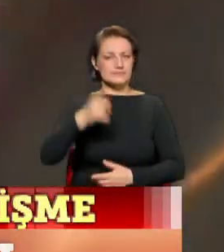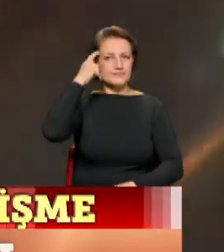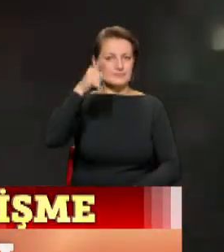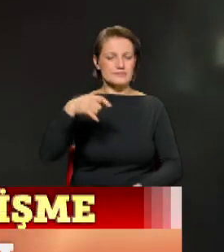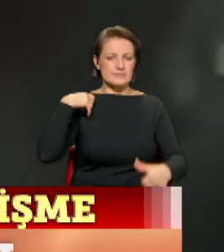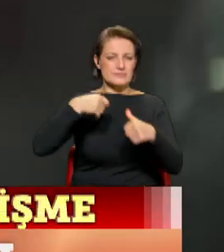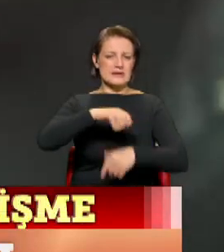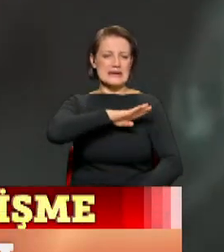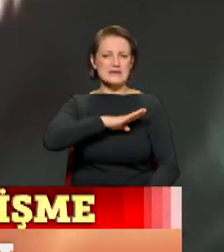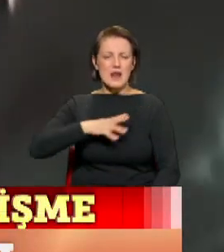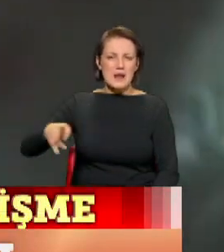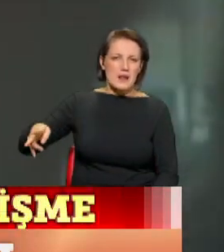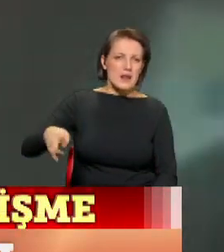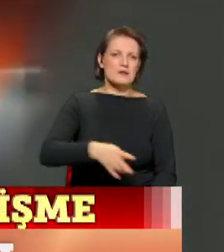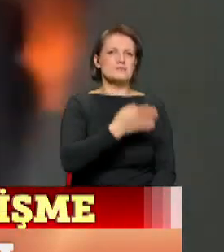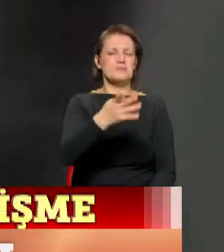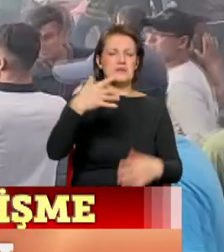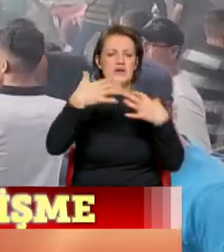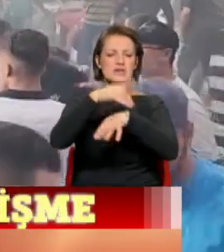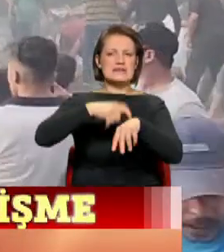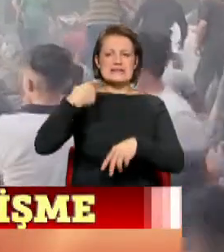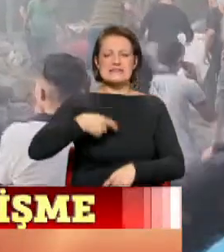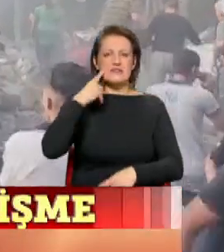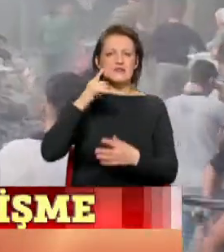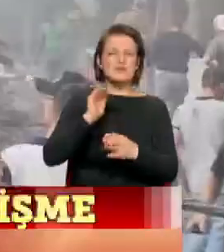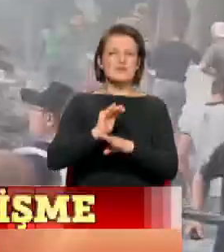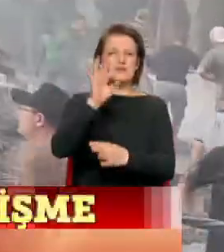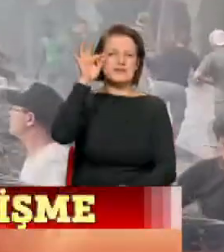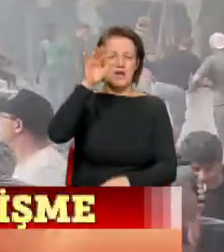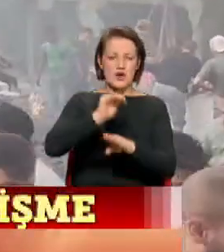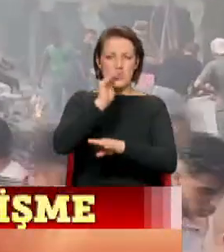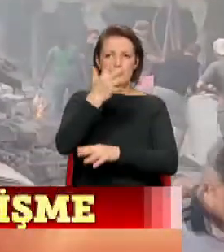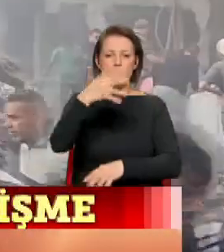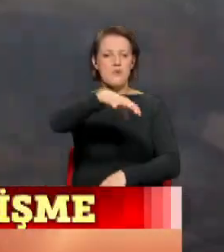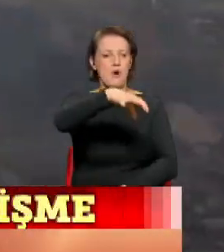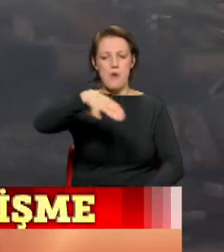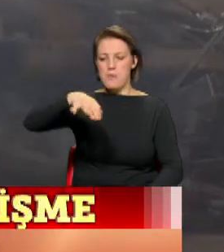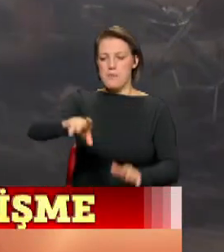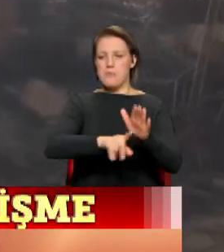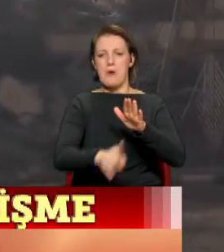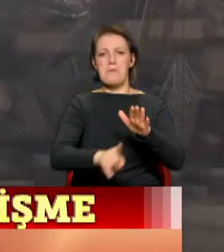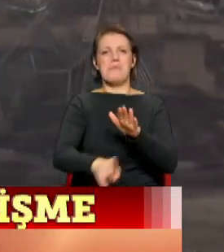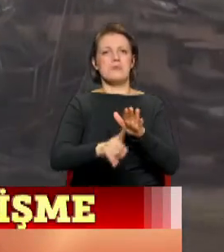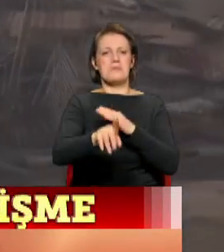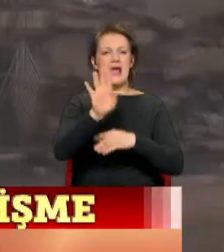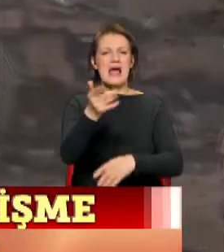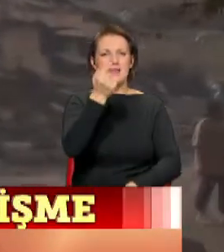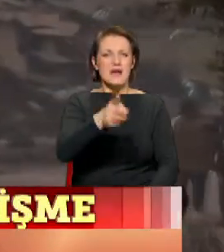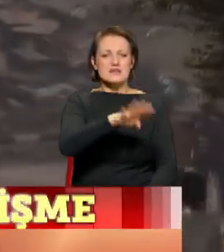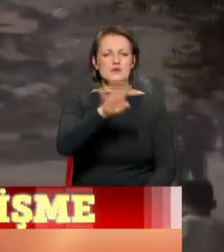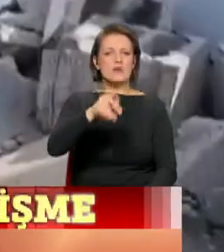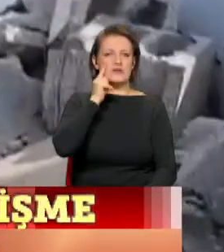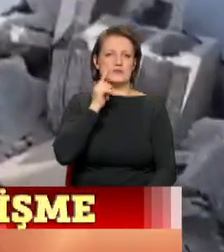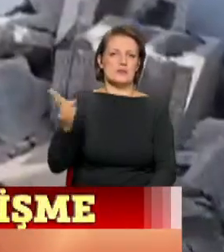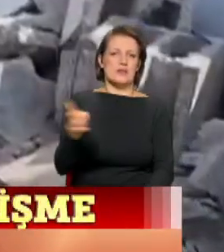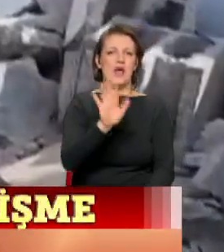İsrail yine Gazze'de ölüm yağdırdı. Gece saatlerinde sivillerin yaşadığı 3 bölgeyi vurdu. Çocuk ve kadınların da aralarında olduğu en az 44 kişi hayatını